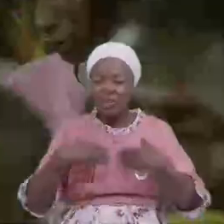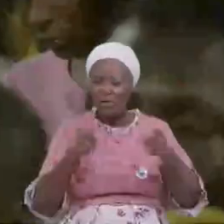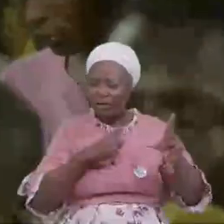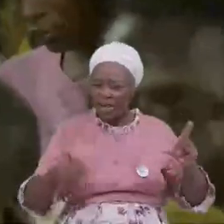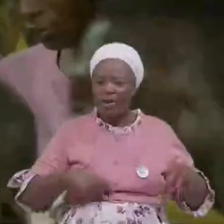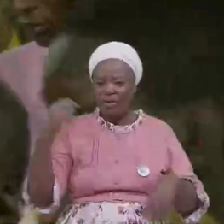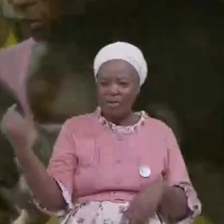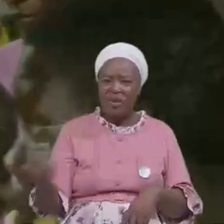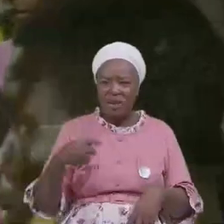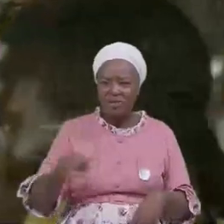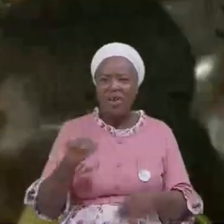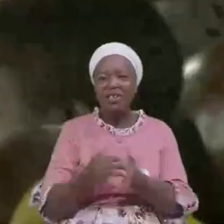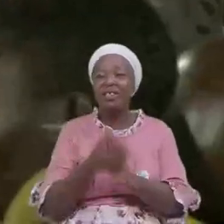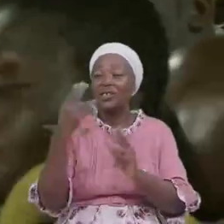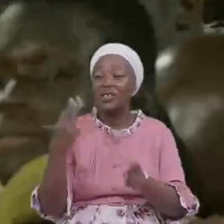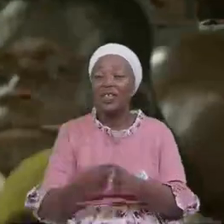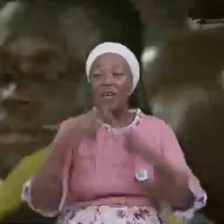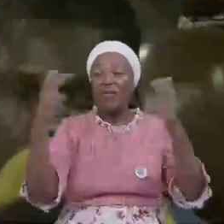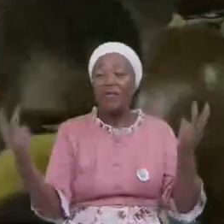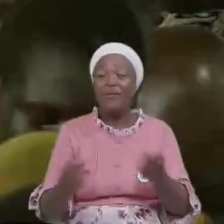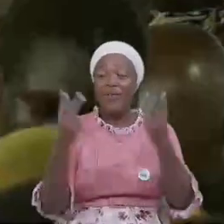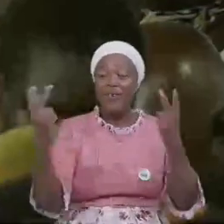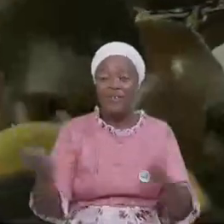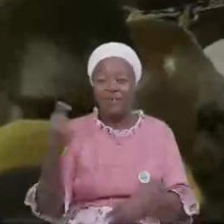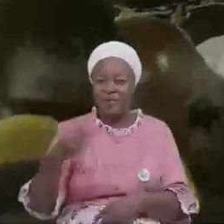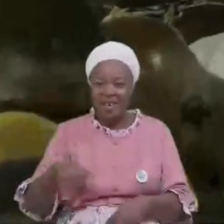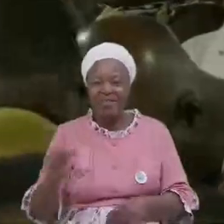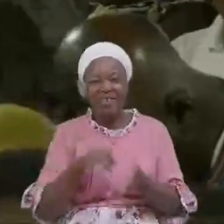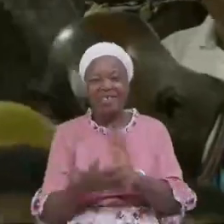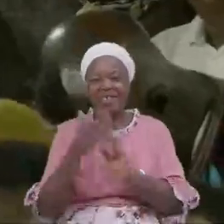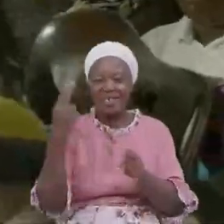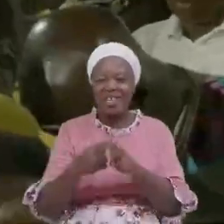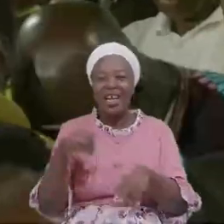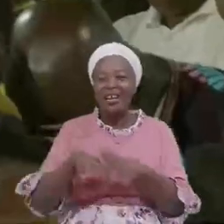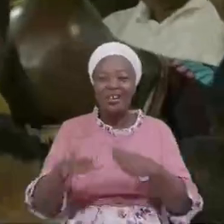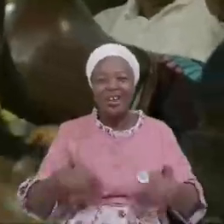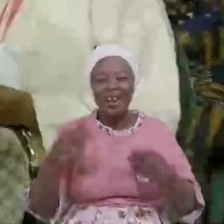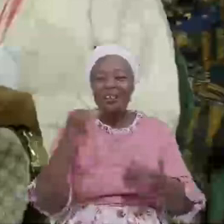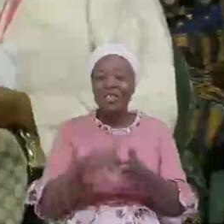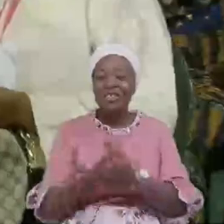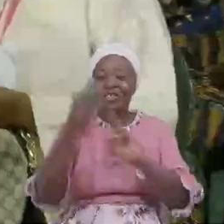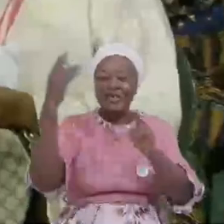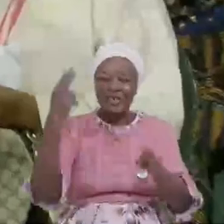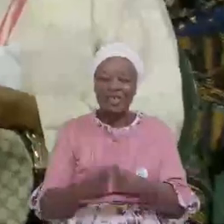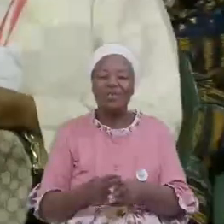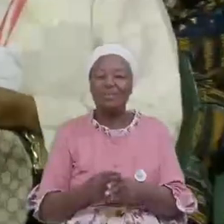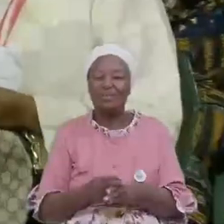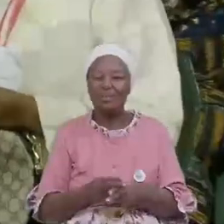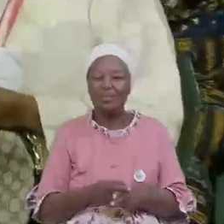toujours. La victoire pour toujours dans ta vie au nom de Jésus.